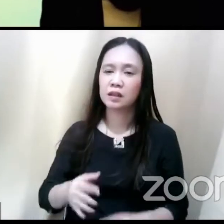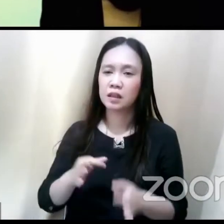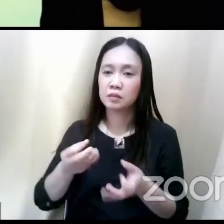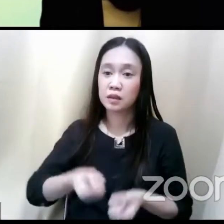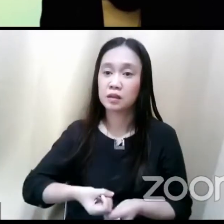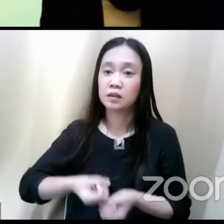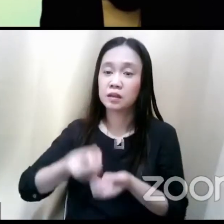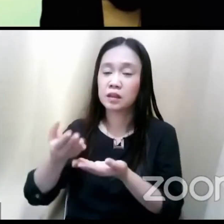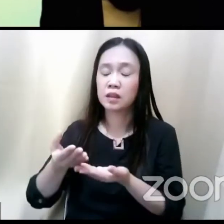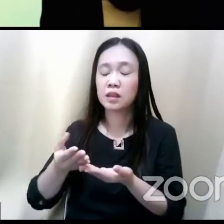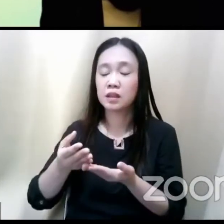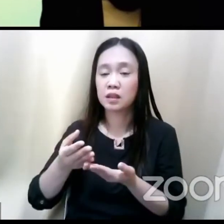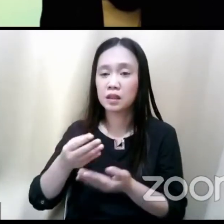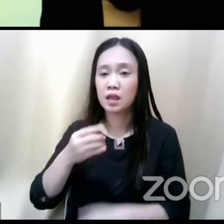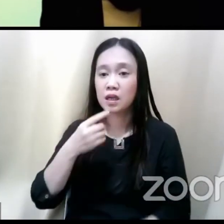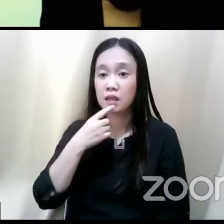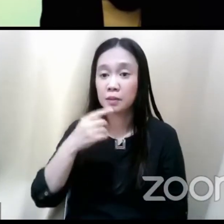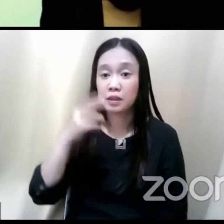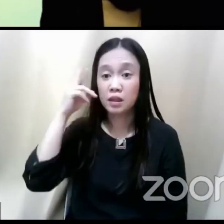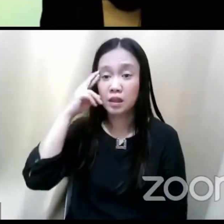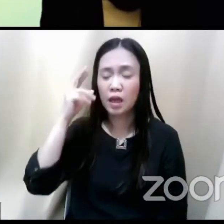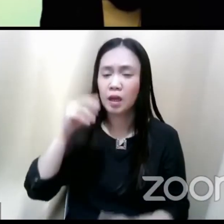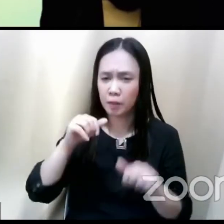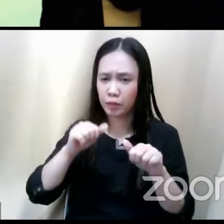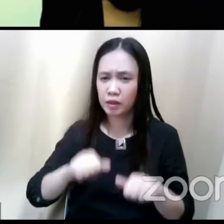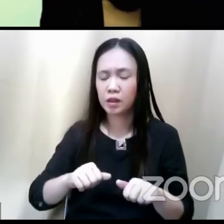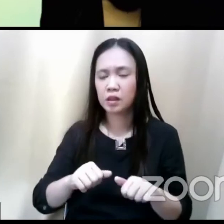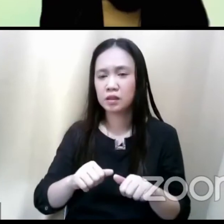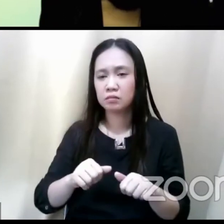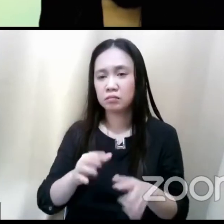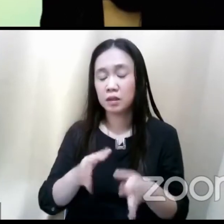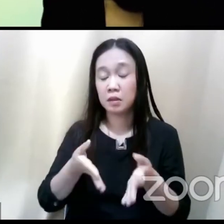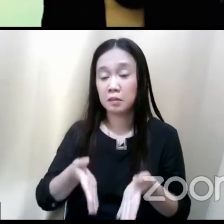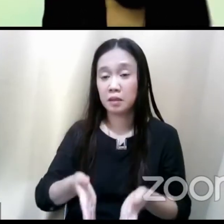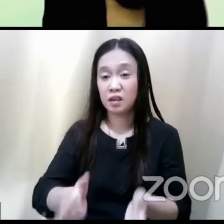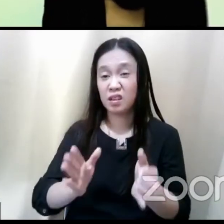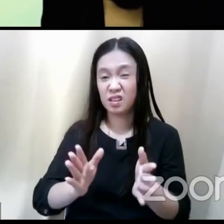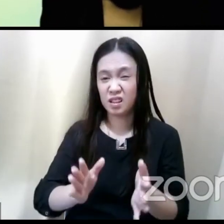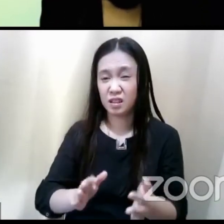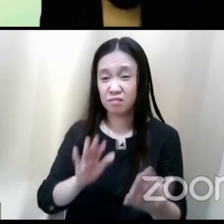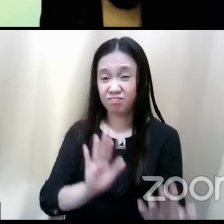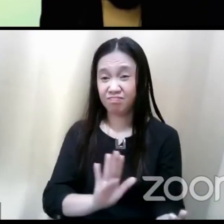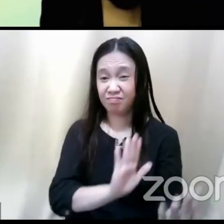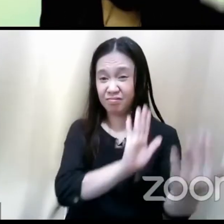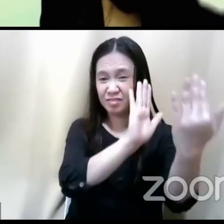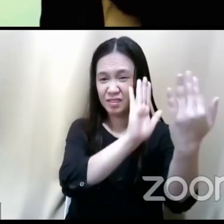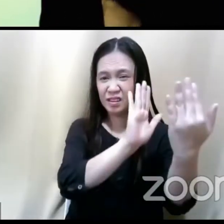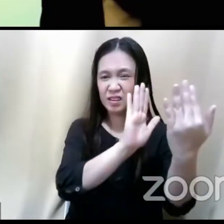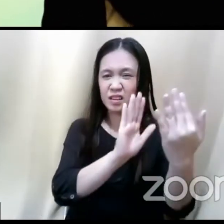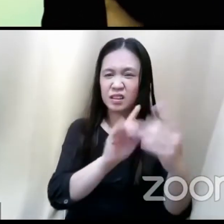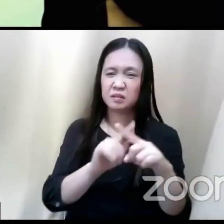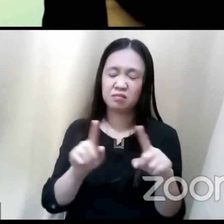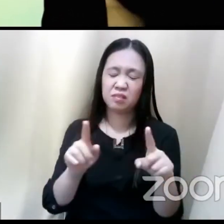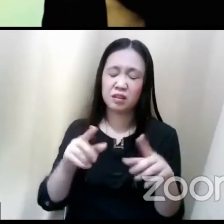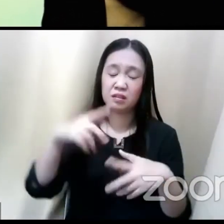pwede tayong mag-cater kung mapapayagan lang sana ng face to face, ano? Pero limited lang